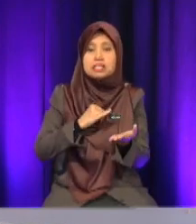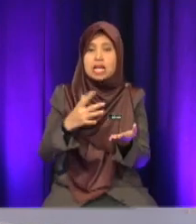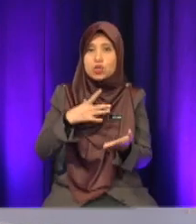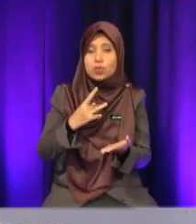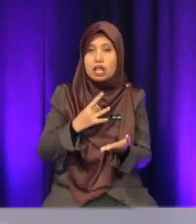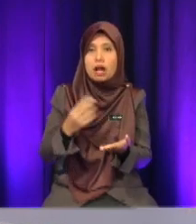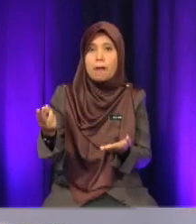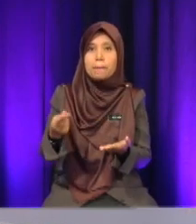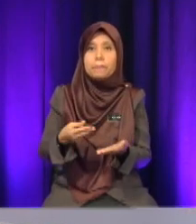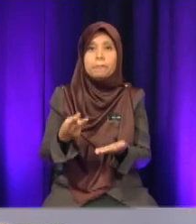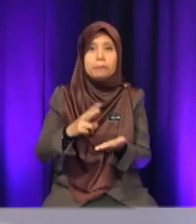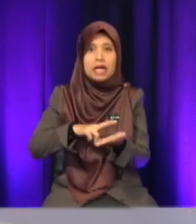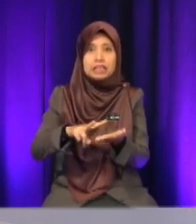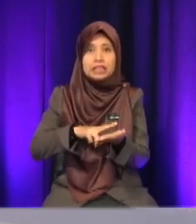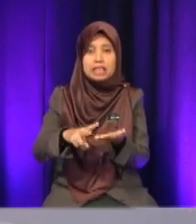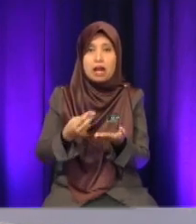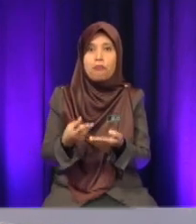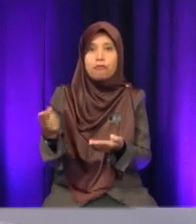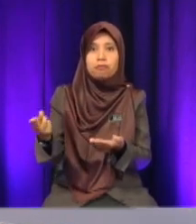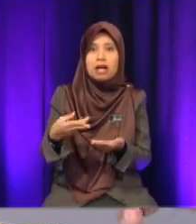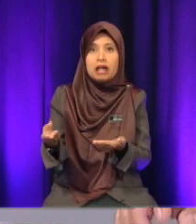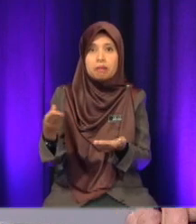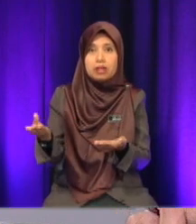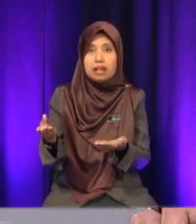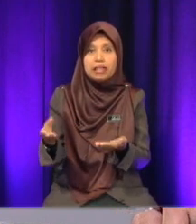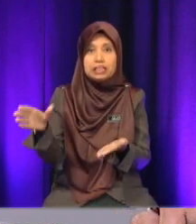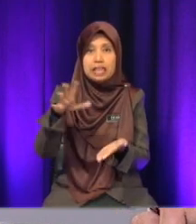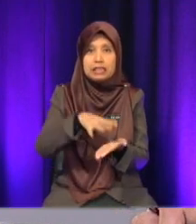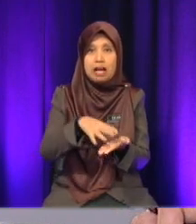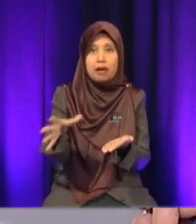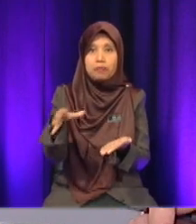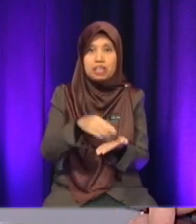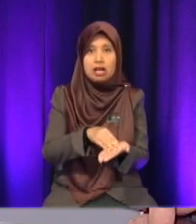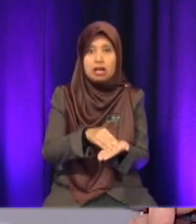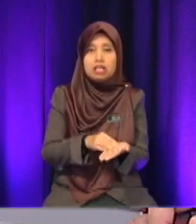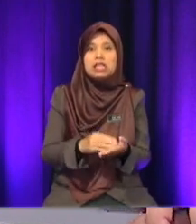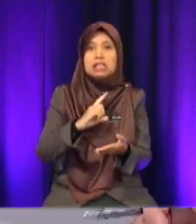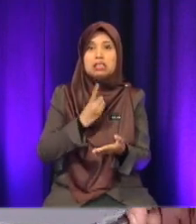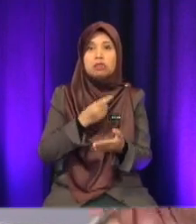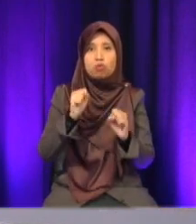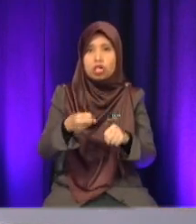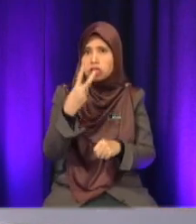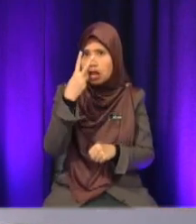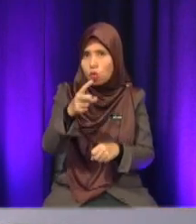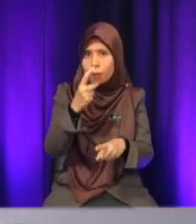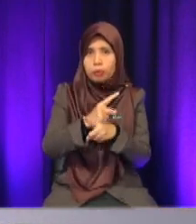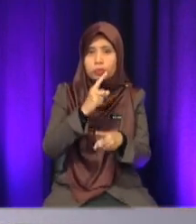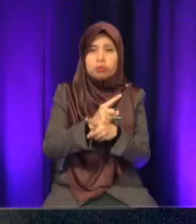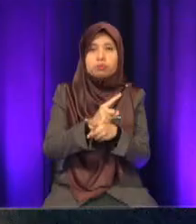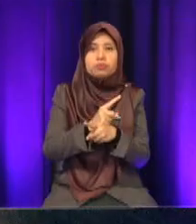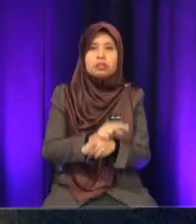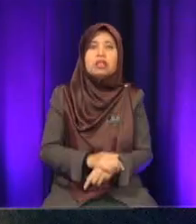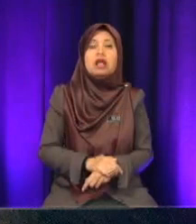lebih puaskan sebelum tidur betul betul bahan bacaan